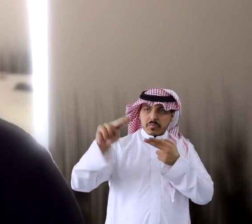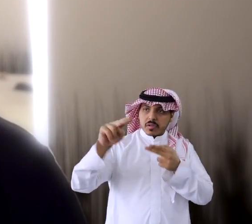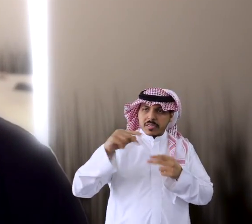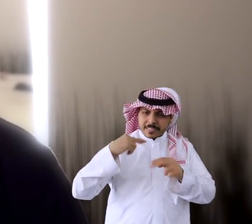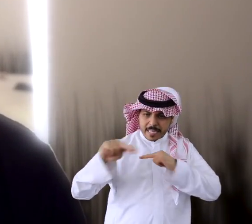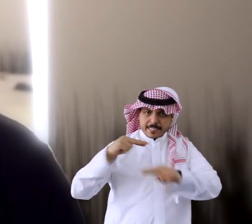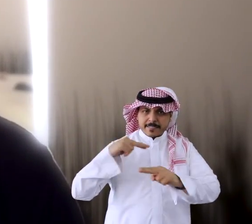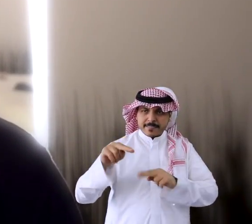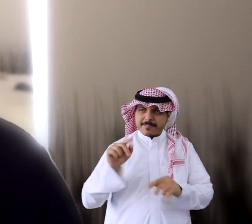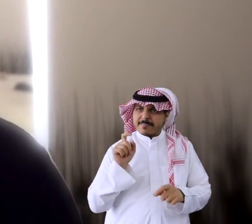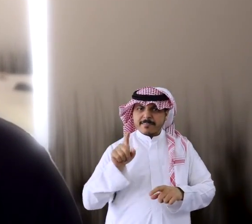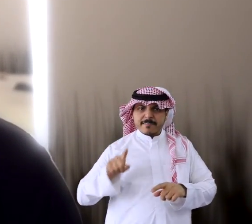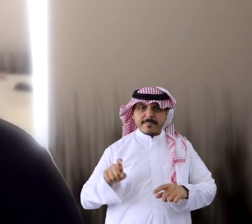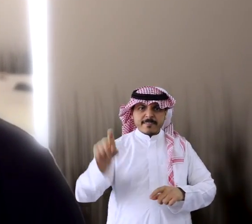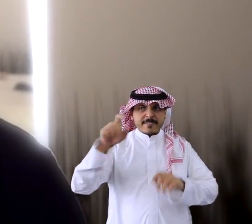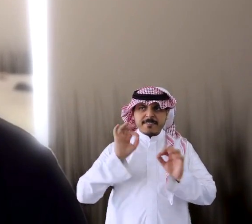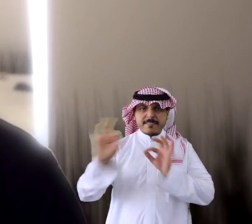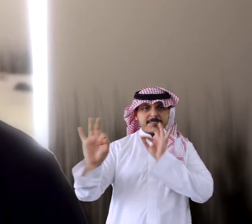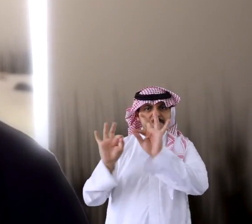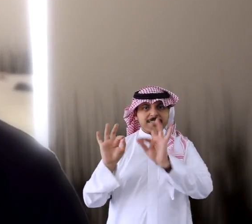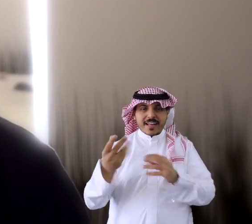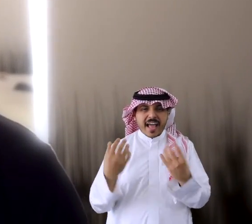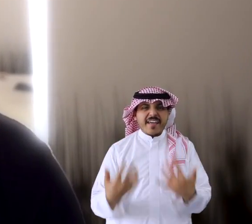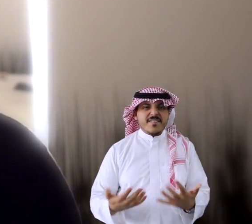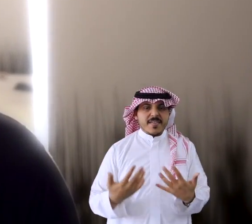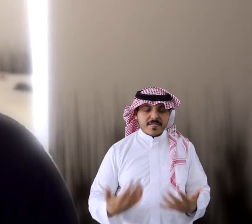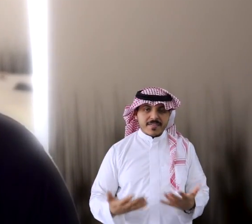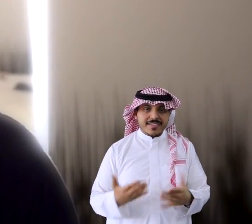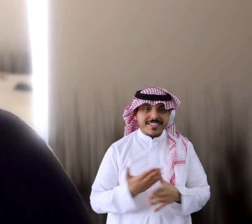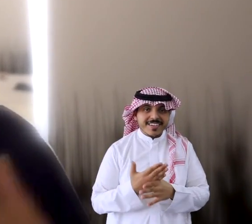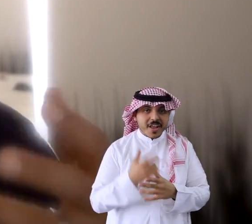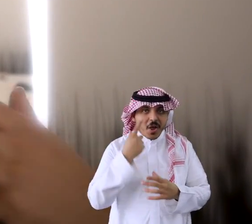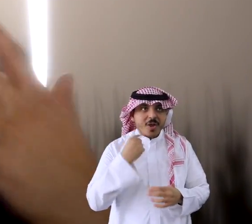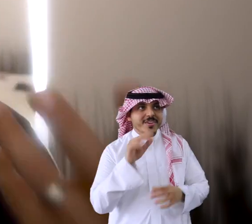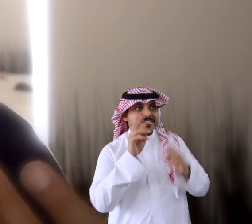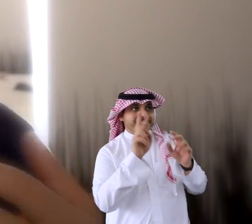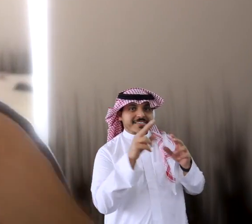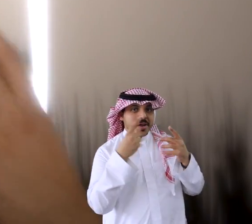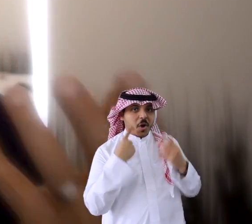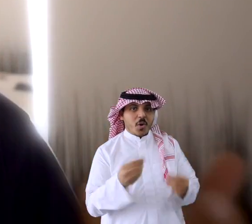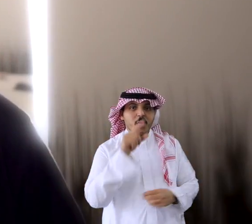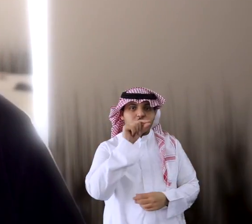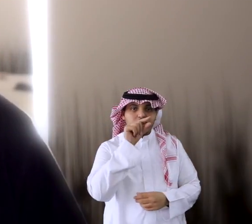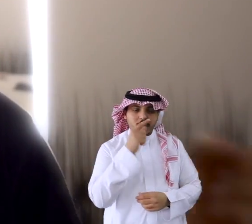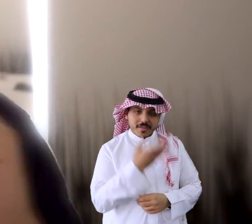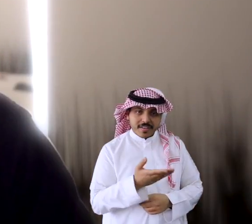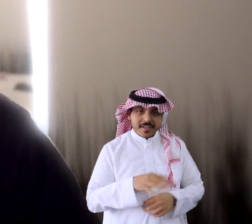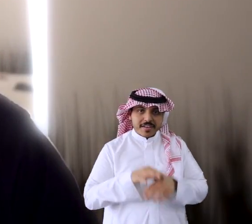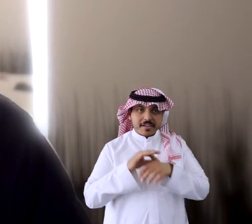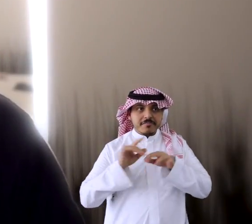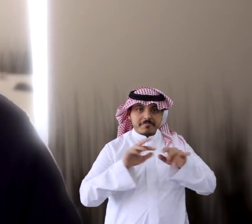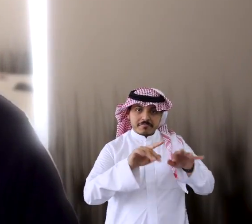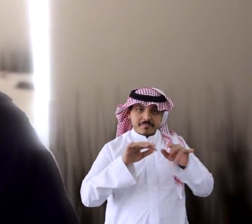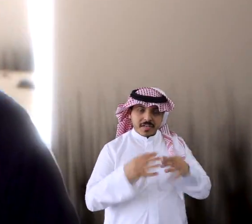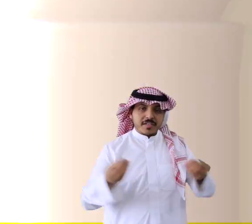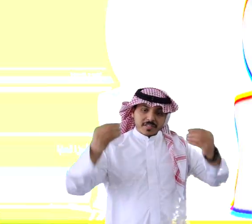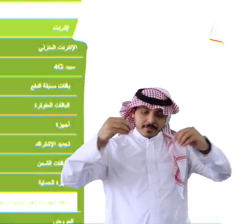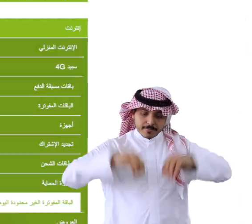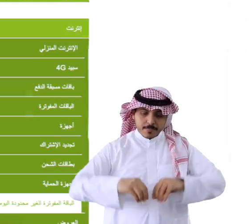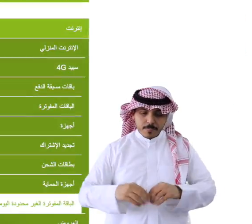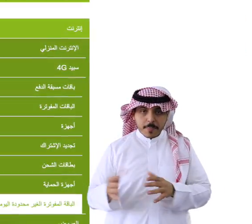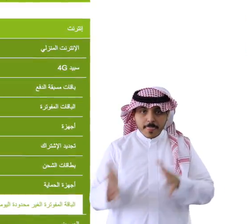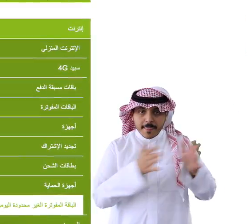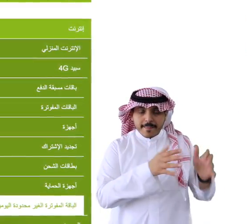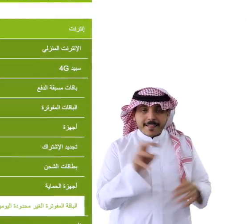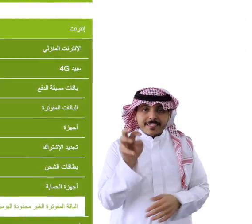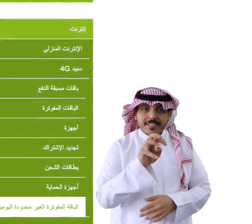حيكون، ولكن تويتر قاعدة تاخذ خطة تصحيحية كثيرة على أساس المنصة تكون أجمل وأروق وتجذب مستخدمين أكثر.